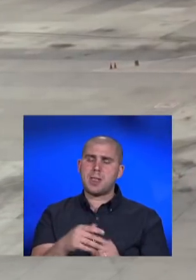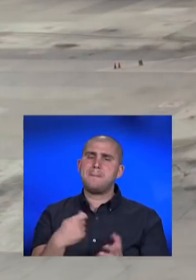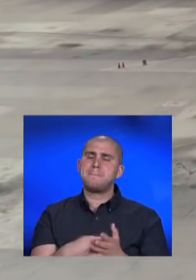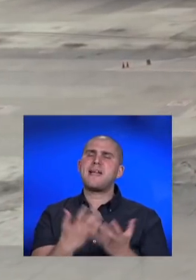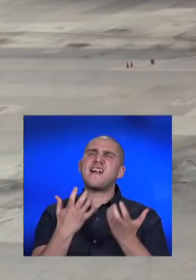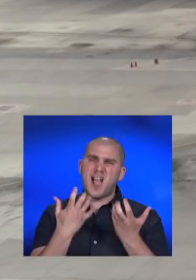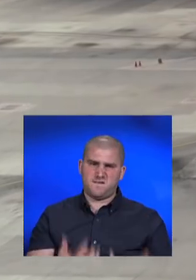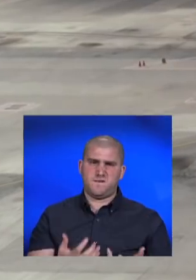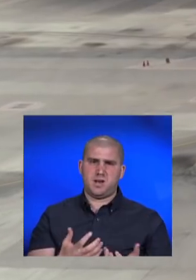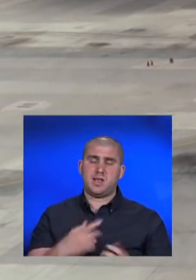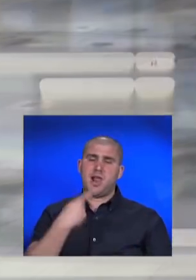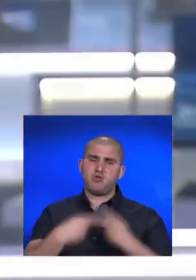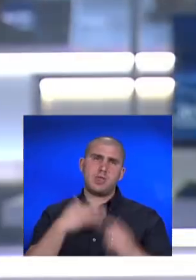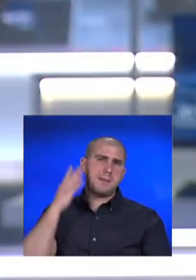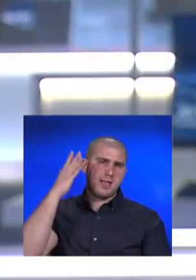ולשנים רבות קדימה.